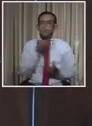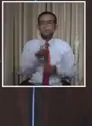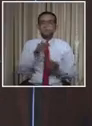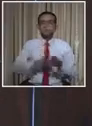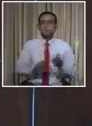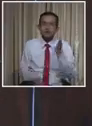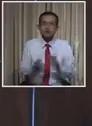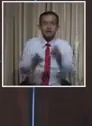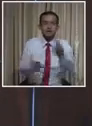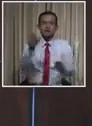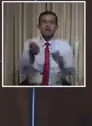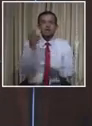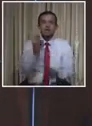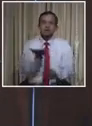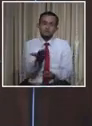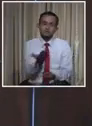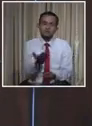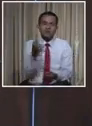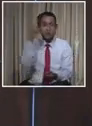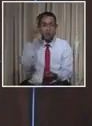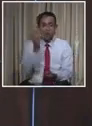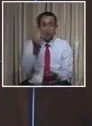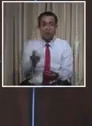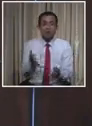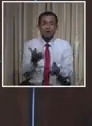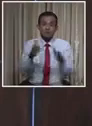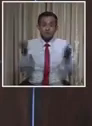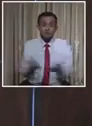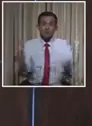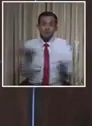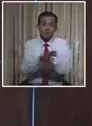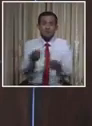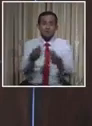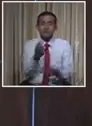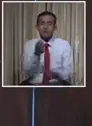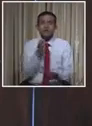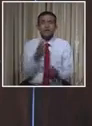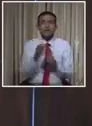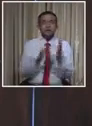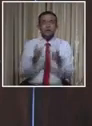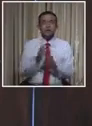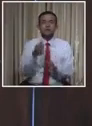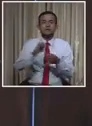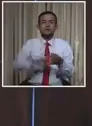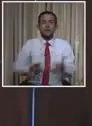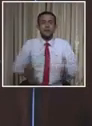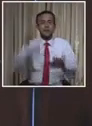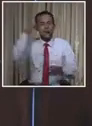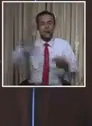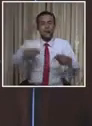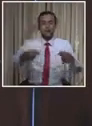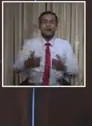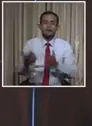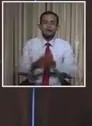ගියාම මිනිස්සු එදා අපෙන් ඉල්ලල බොරු ටිකක් දාලා වලවහලා දෙන්න කියපු මිනිස්සු අනේ මන්ත්‍රීතුමා අපිට ගමේ පාර කාපට් කරලා දෙන්න